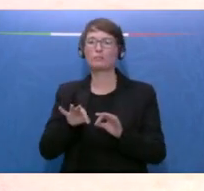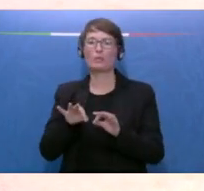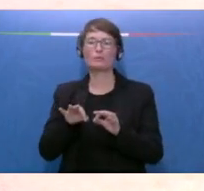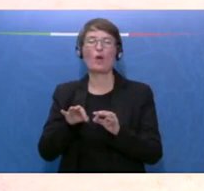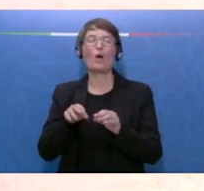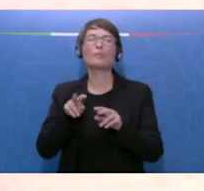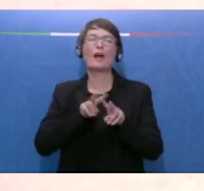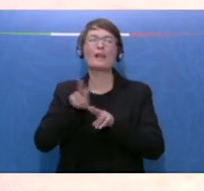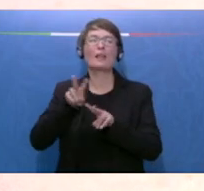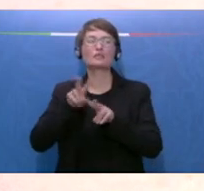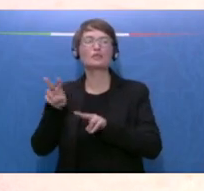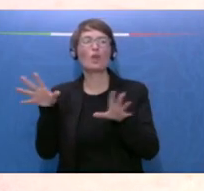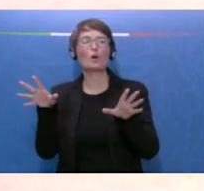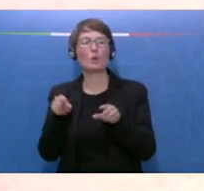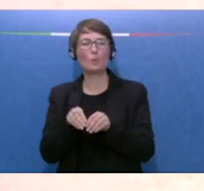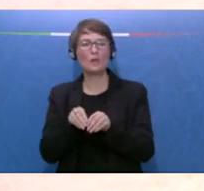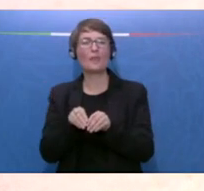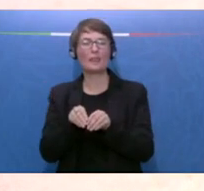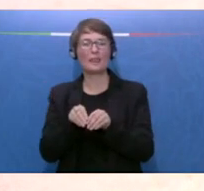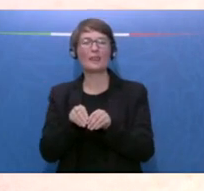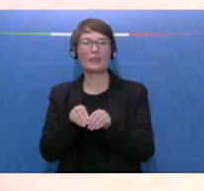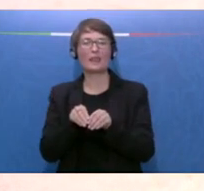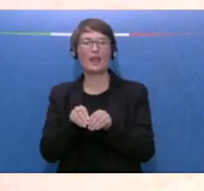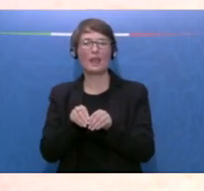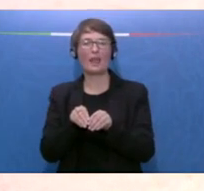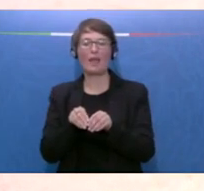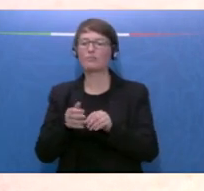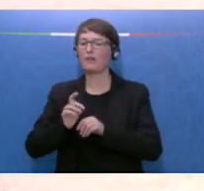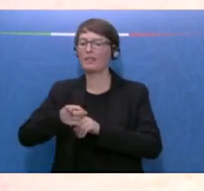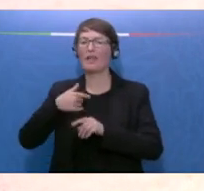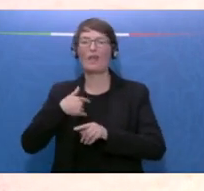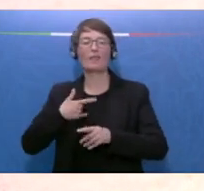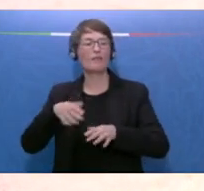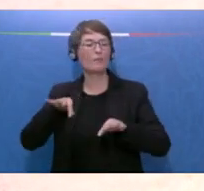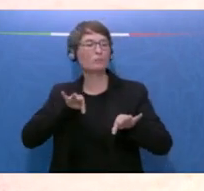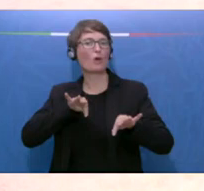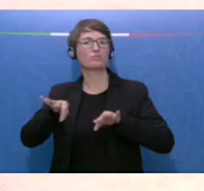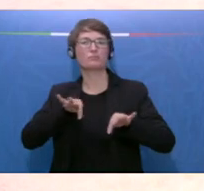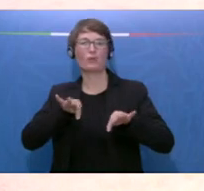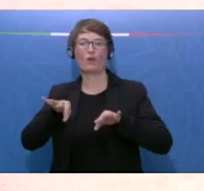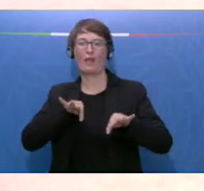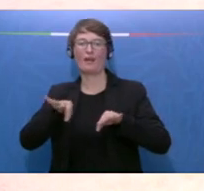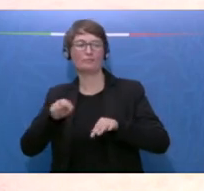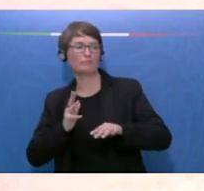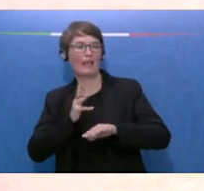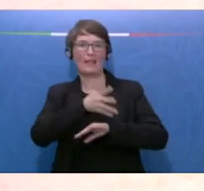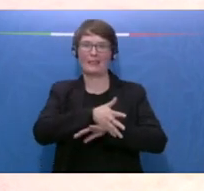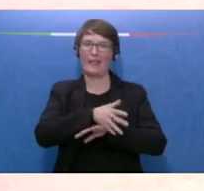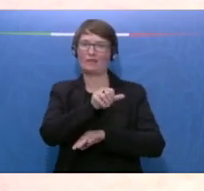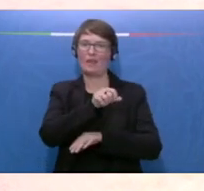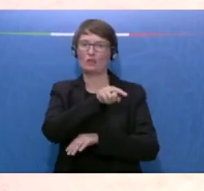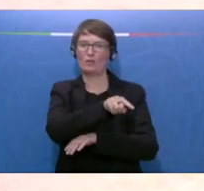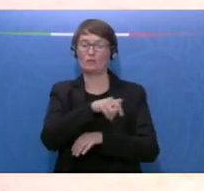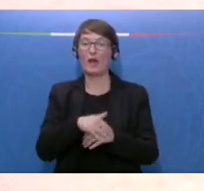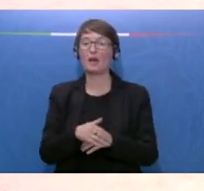il come dire il grande regista di questa risposta e per quanto riguarda l'assenza di putin